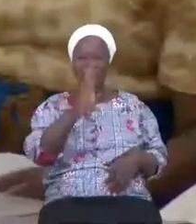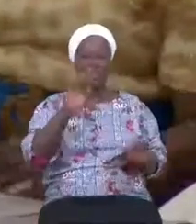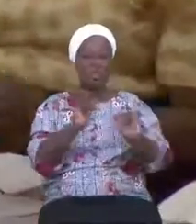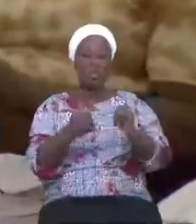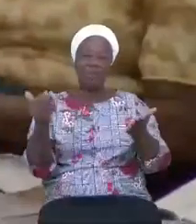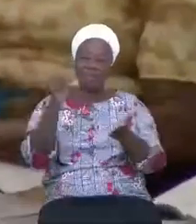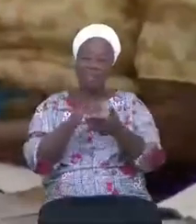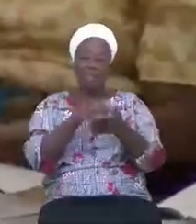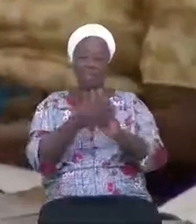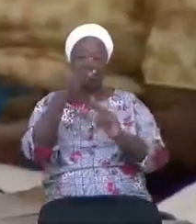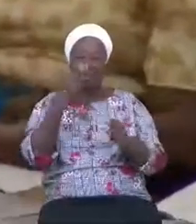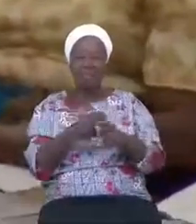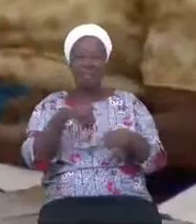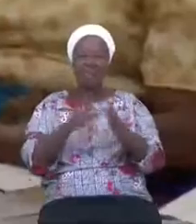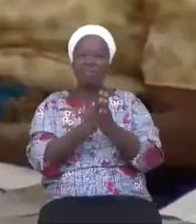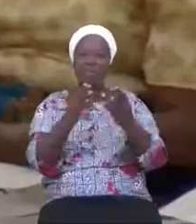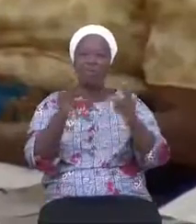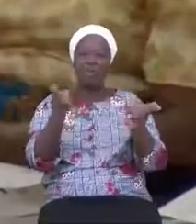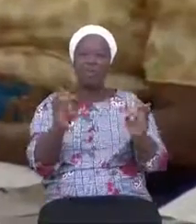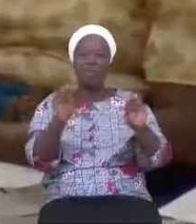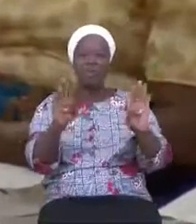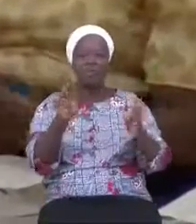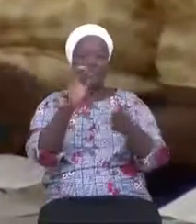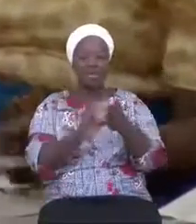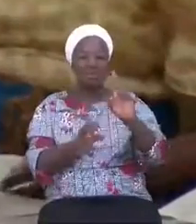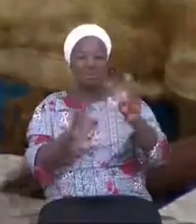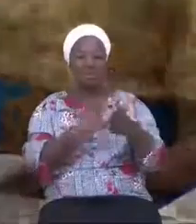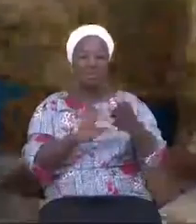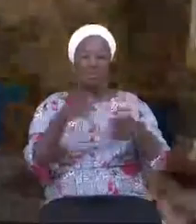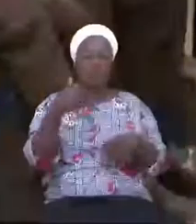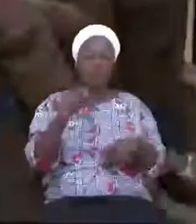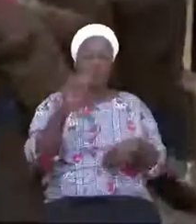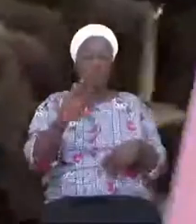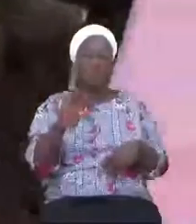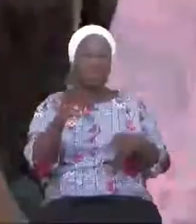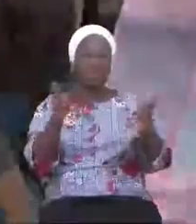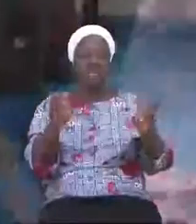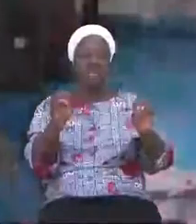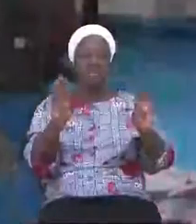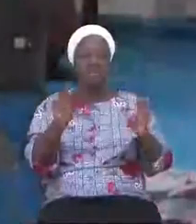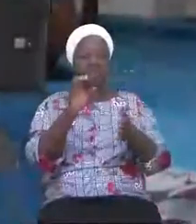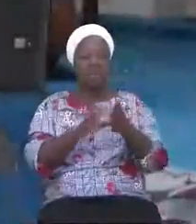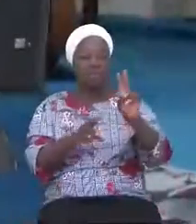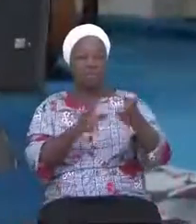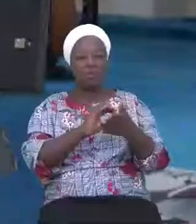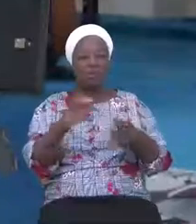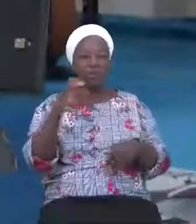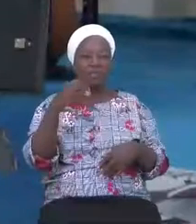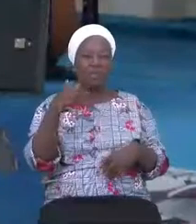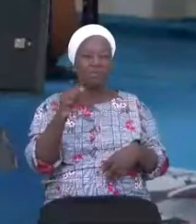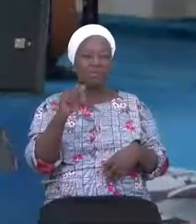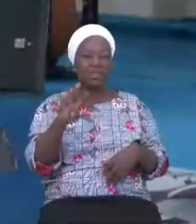nom de Jésus. Hébreux 2, lisons le verset 14. Hébreux 2, 14 dit, ainsi